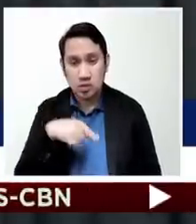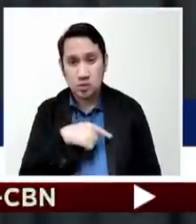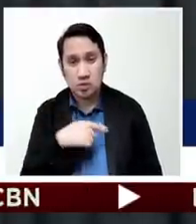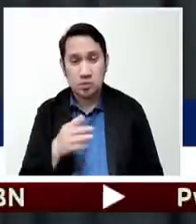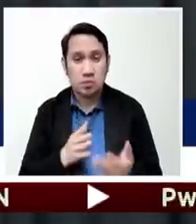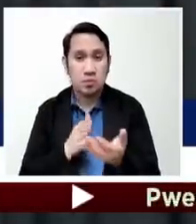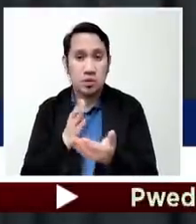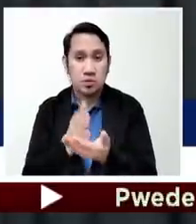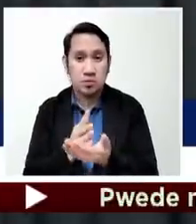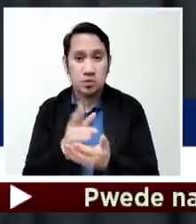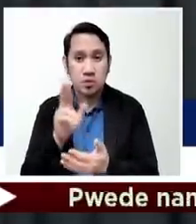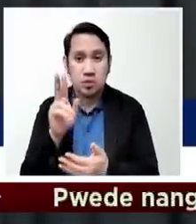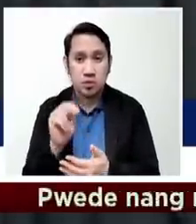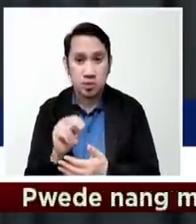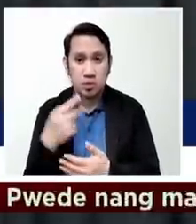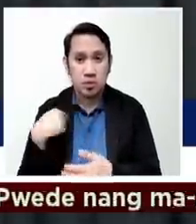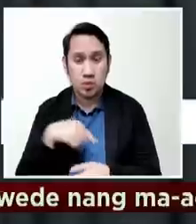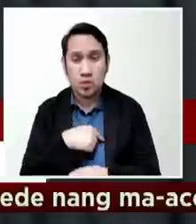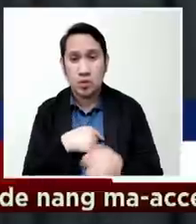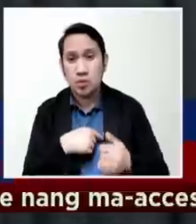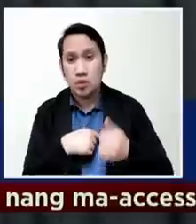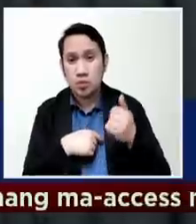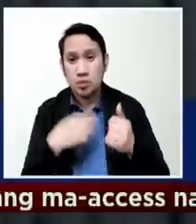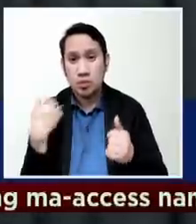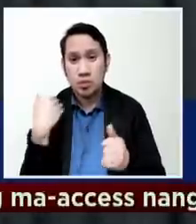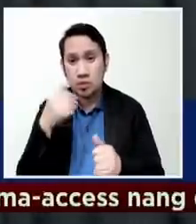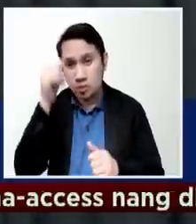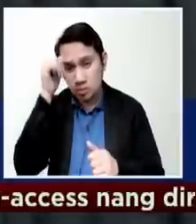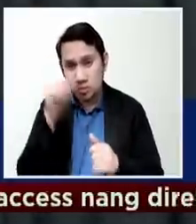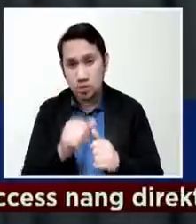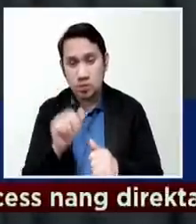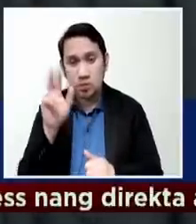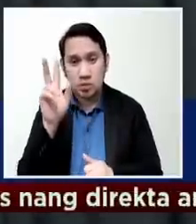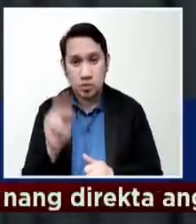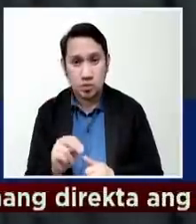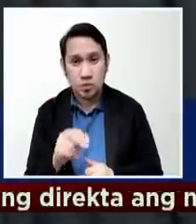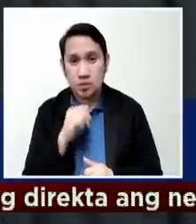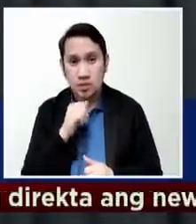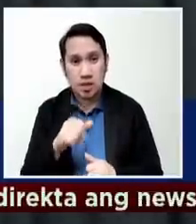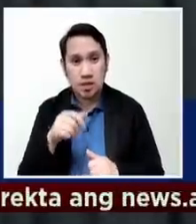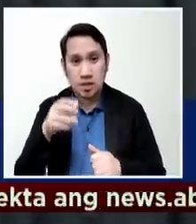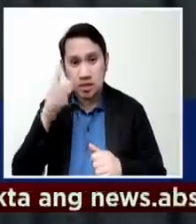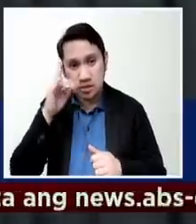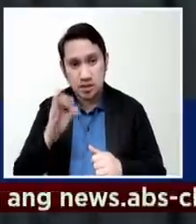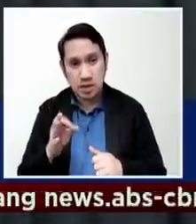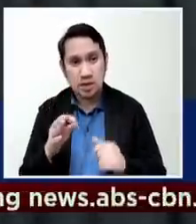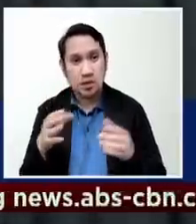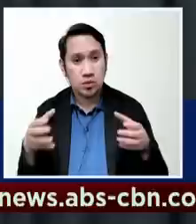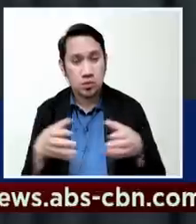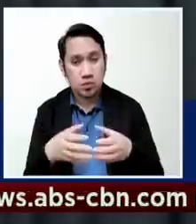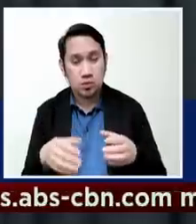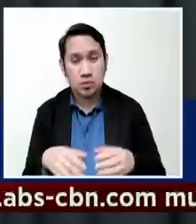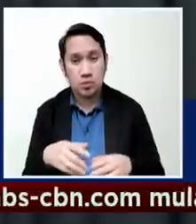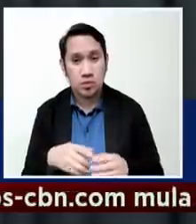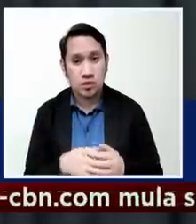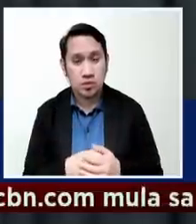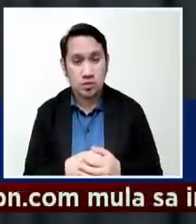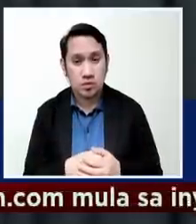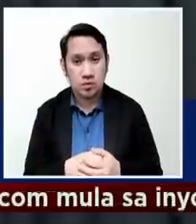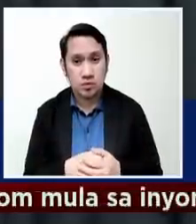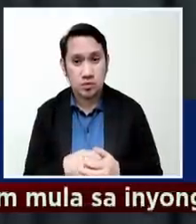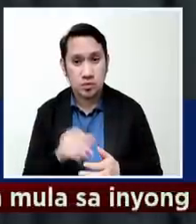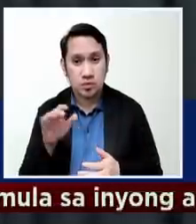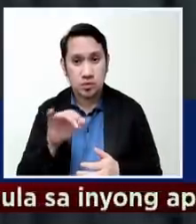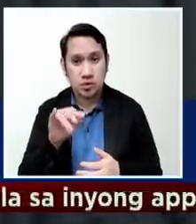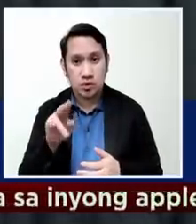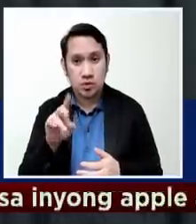sa UN, panalo na tayo. Remember, UN is not a judicial body, ha? Yung PCA, arbitration is judicial or